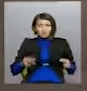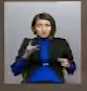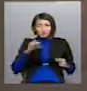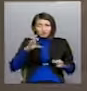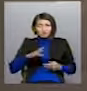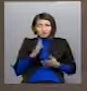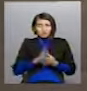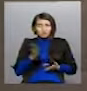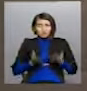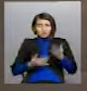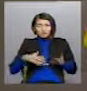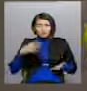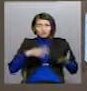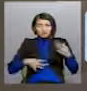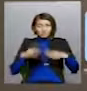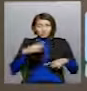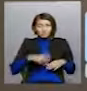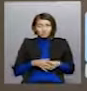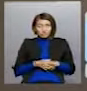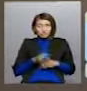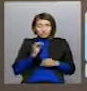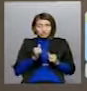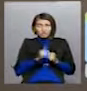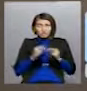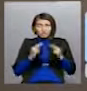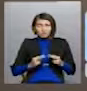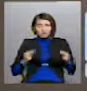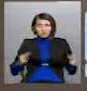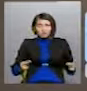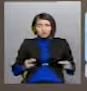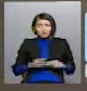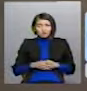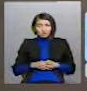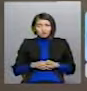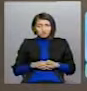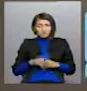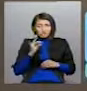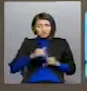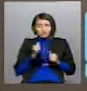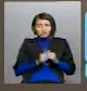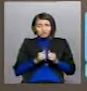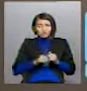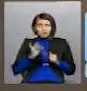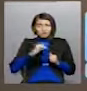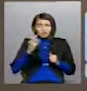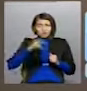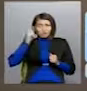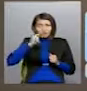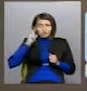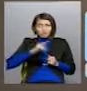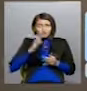өте қуаныштымын. Мұғалімнің ісі, яғни ғалым да, ақын